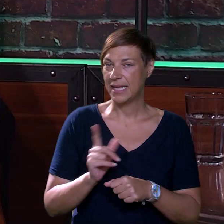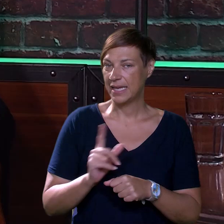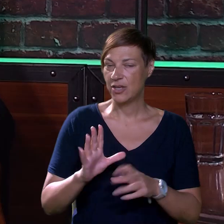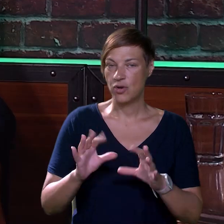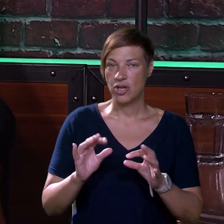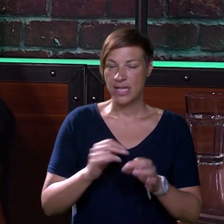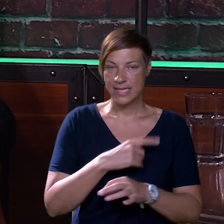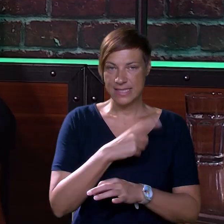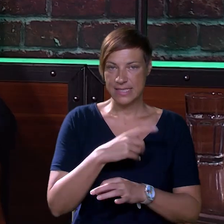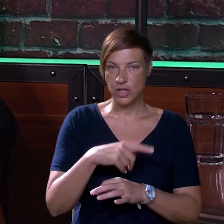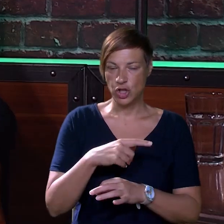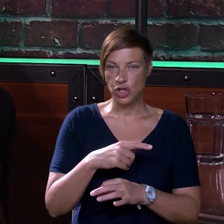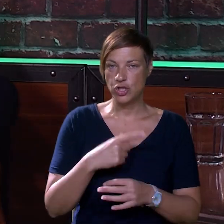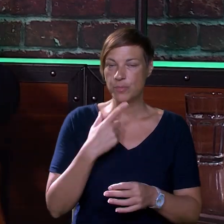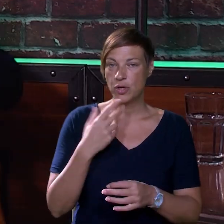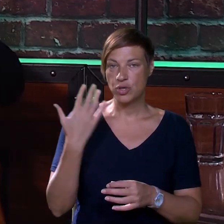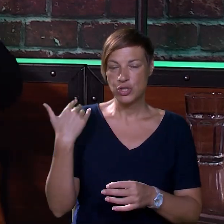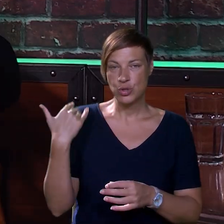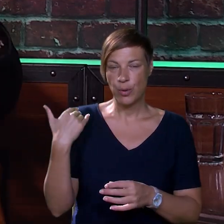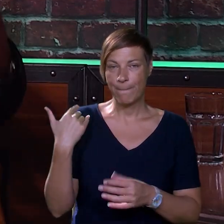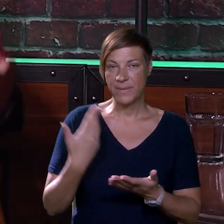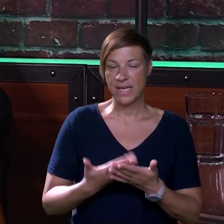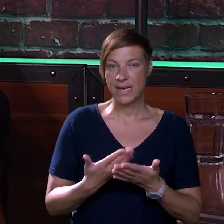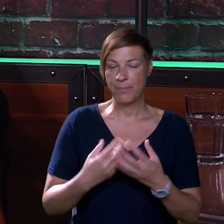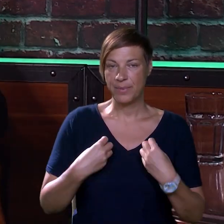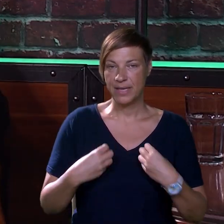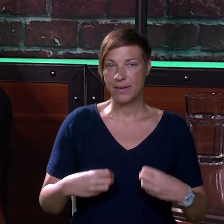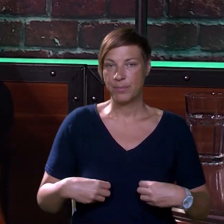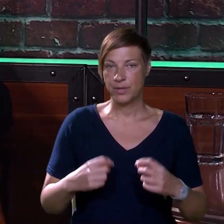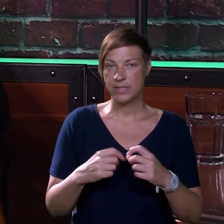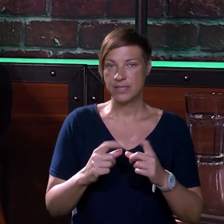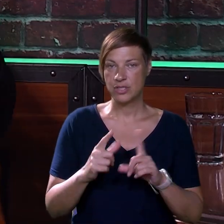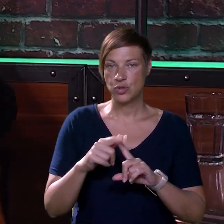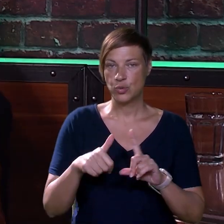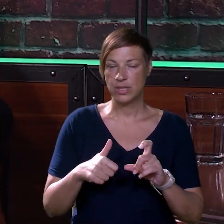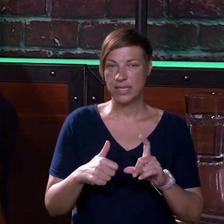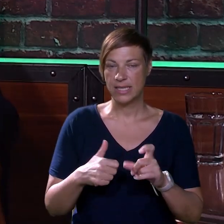tih 10 ljudi, tu su bili, na primjer, profesor Sutlić,